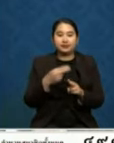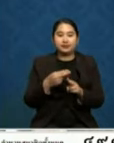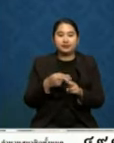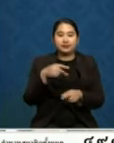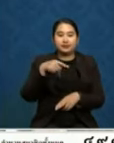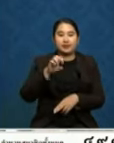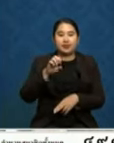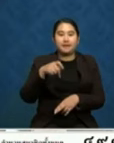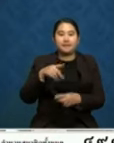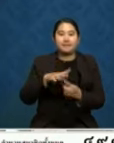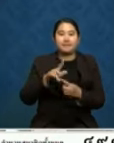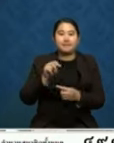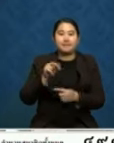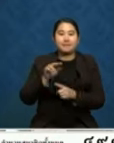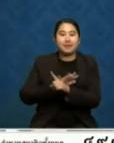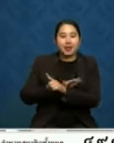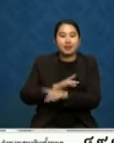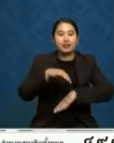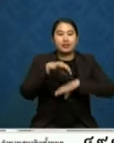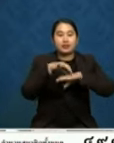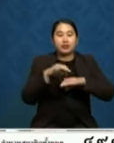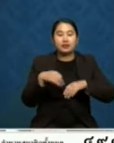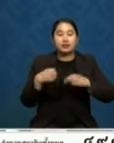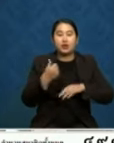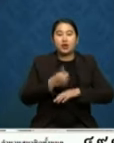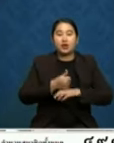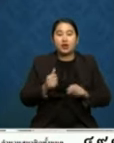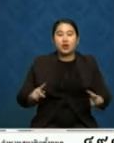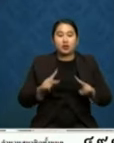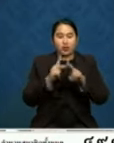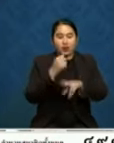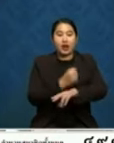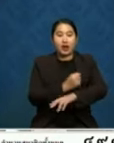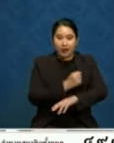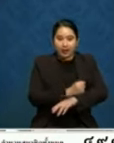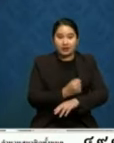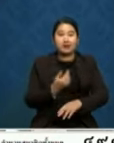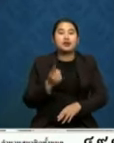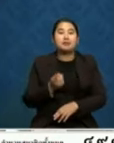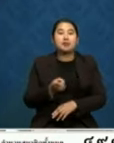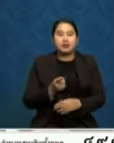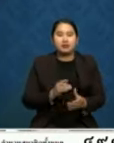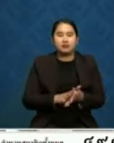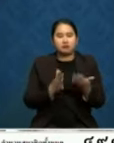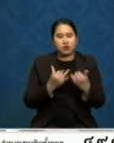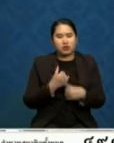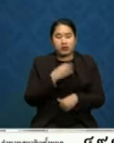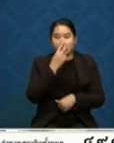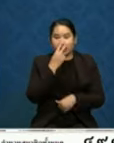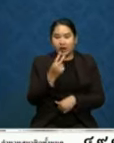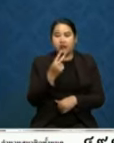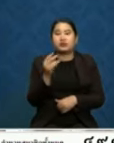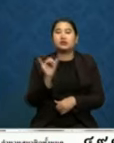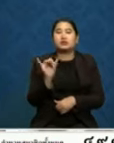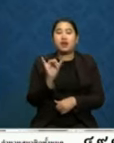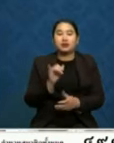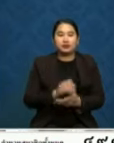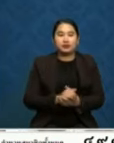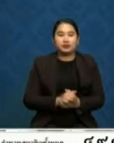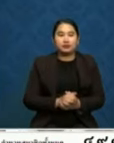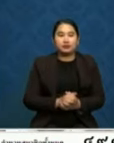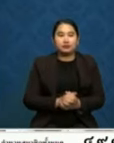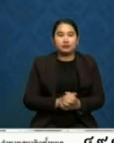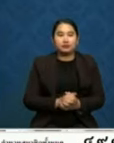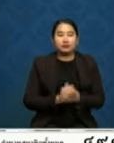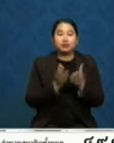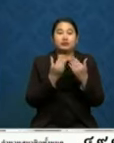งในวันนี้ท่านก็ยังคงดำรงตำแหน่งรัฐมนตรีว่าการกระทรวงแรงงานอยู่แต่ทุกวันนี้ก็ยังไม่เห็นมีอัปเดตอะไรเพิ่มเติมจากประเด็นนี้จ